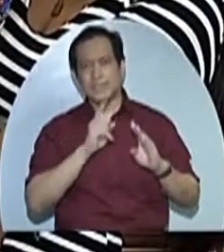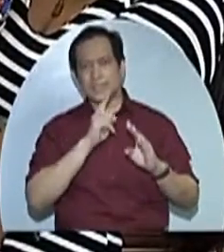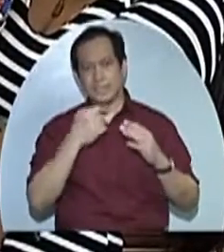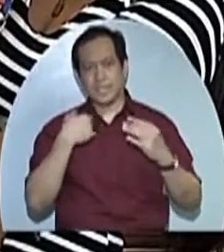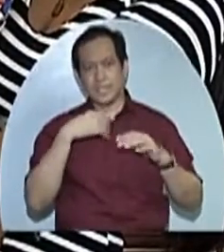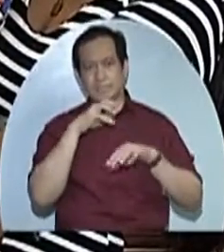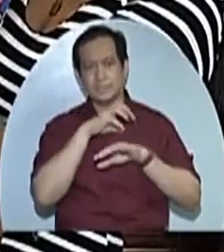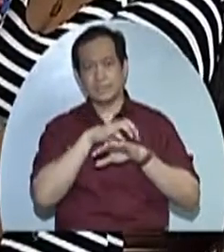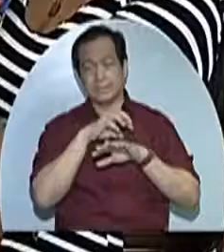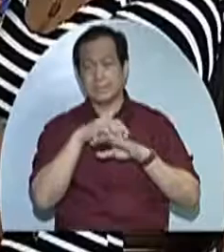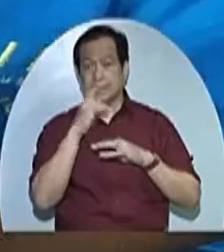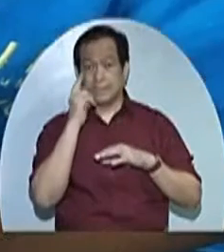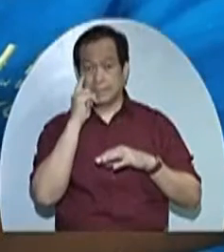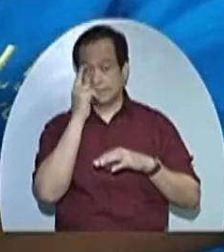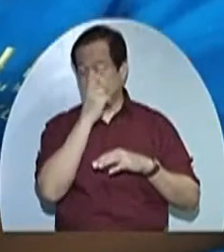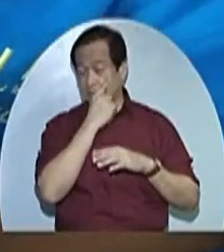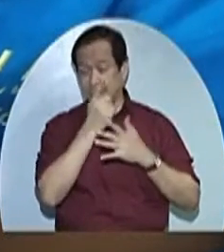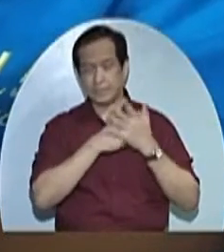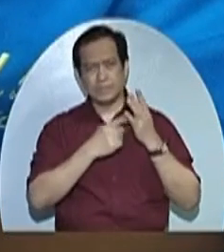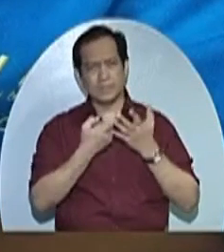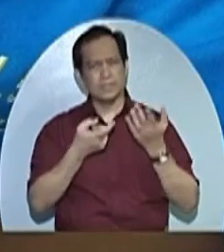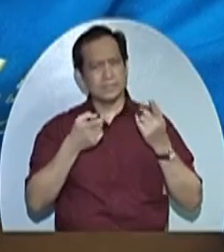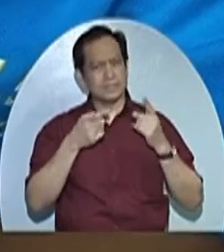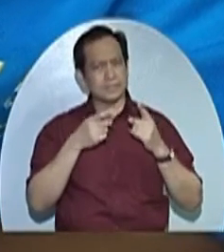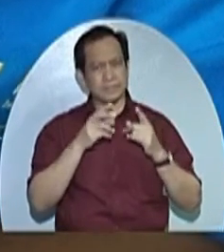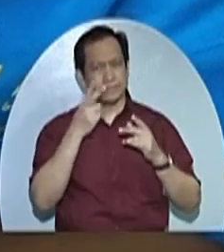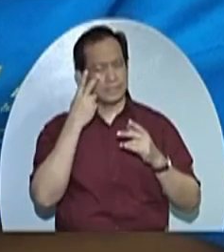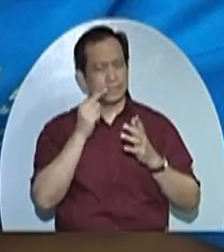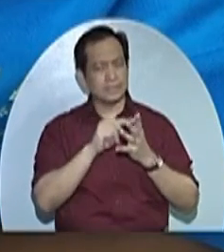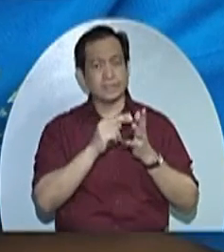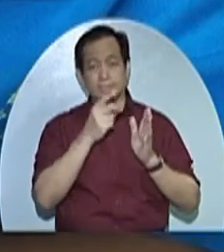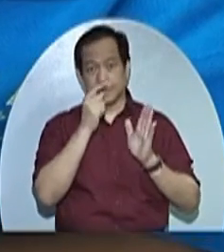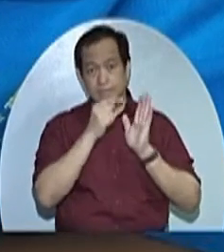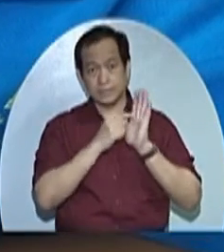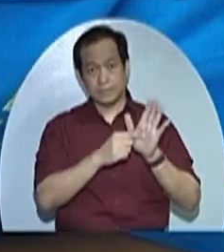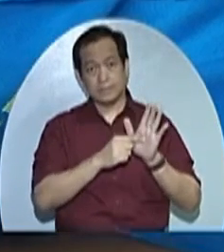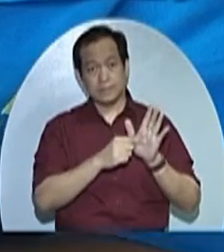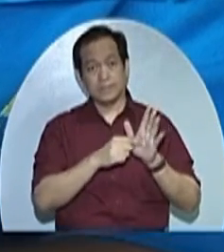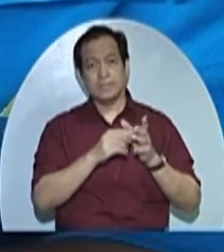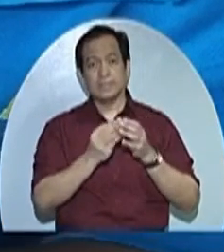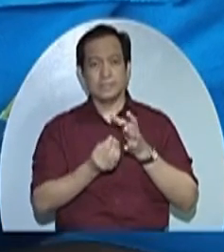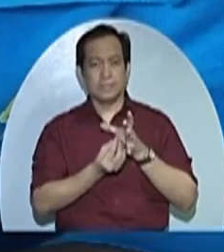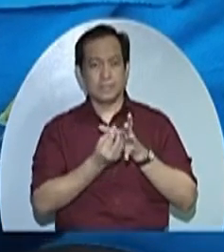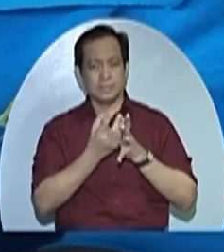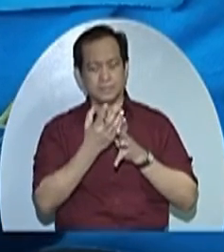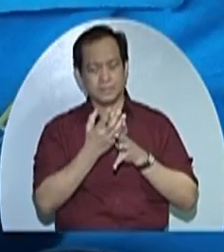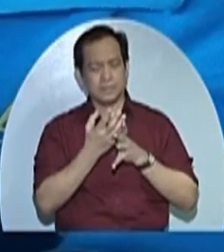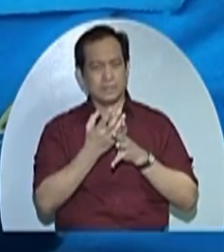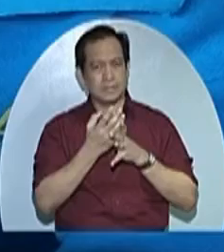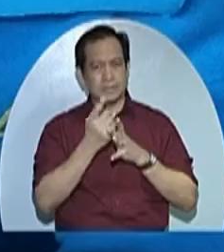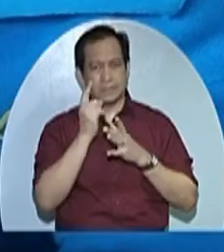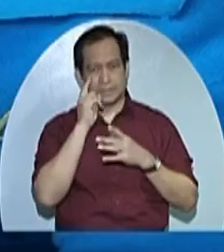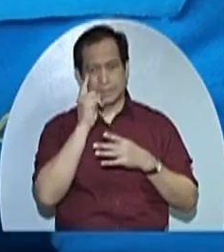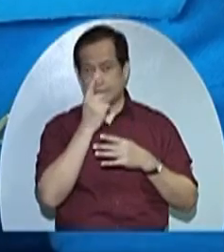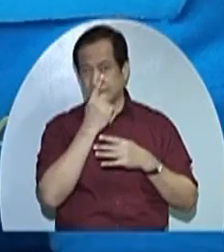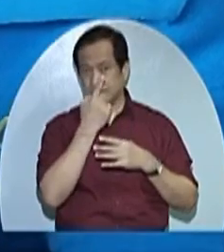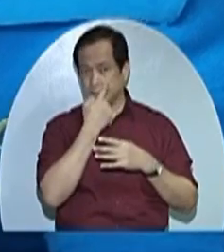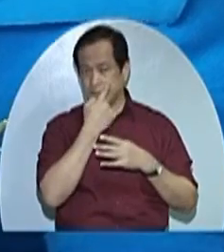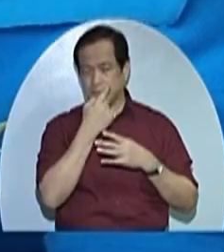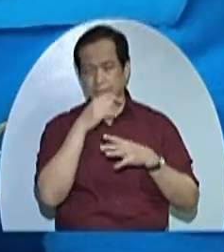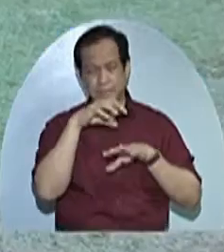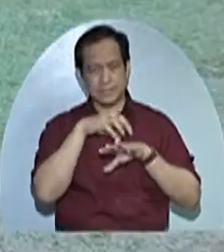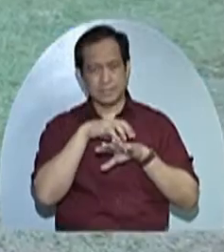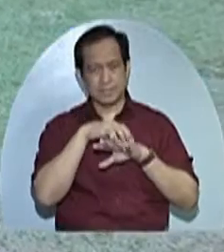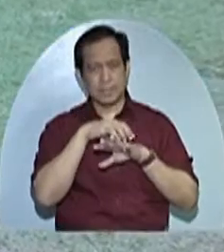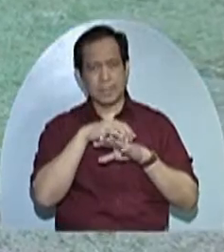Talagang may mga bukol sa kanya. Ano ba ang una nakita niyo yung sintomas niya? Ano, bigla lang kasi yung tumubo, sir. Yung